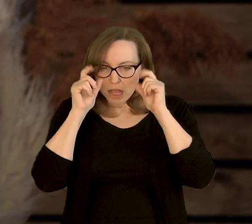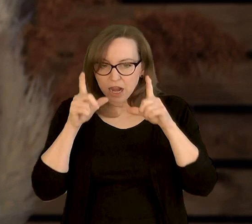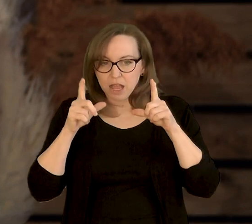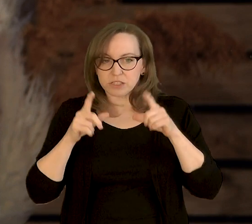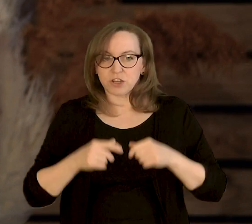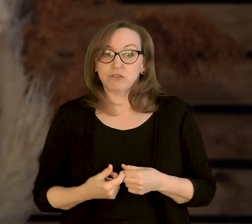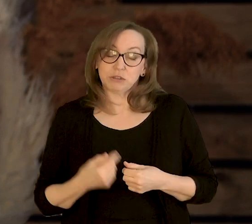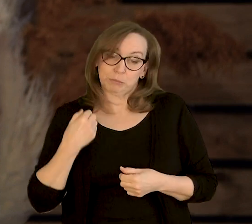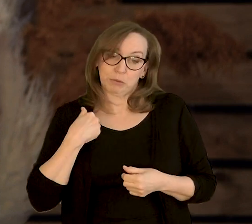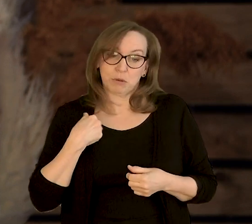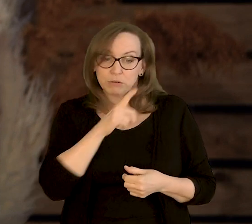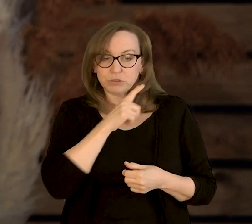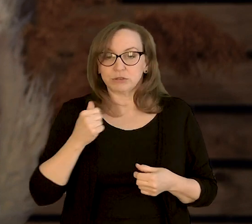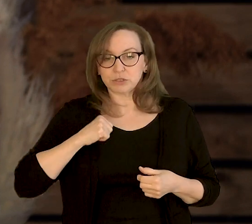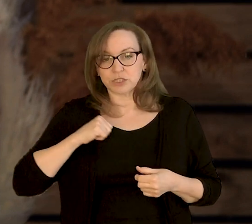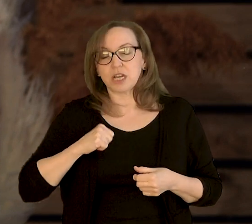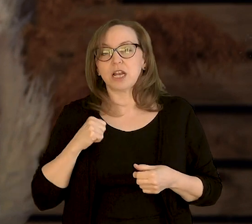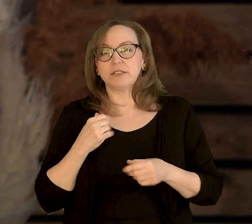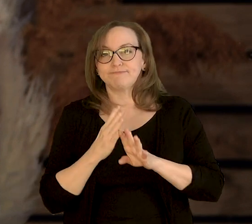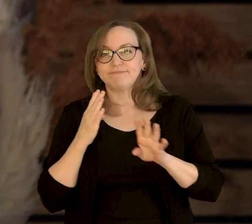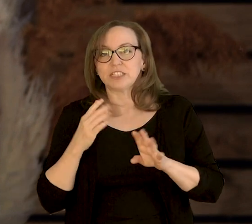na angaż do pracy.